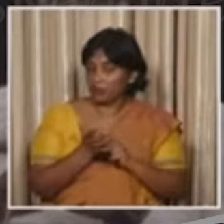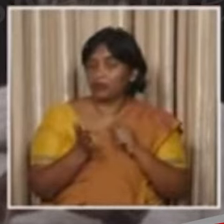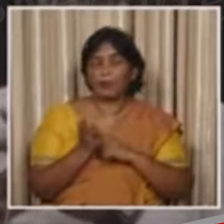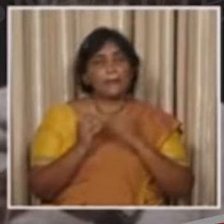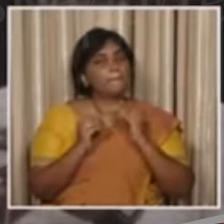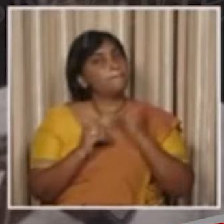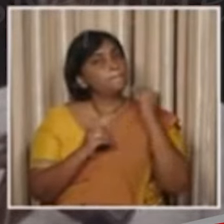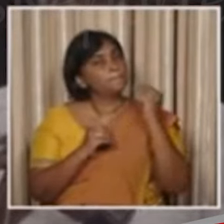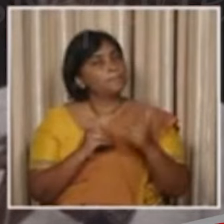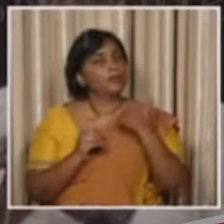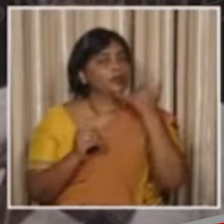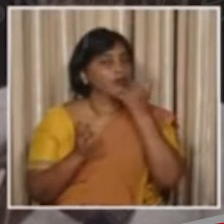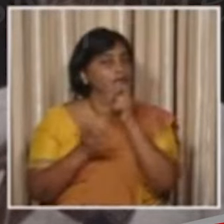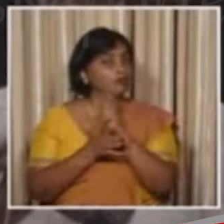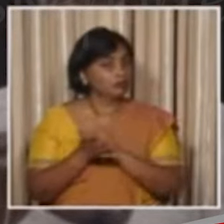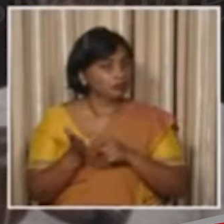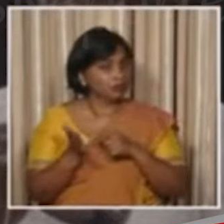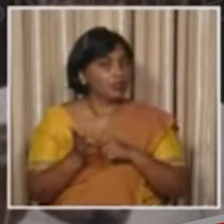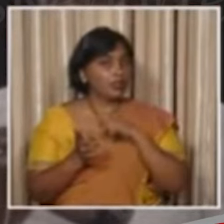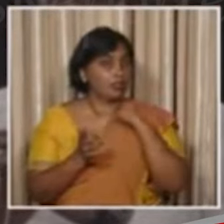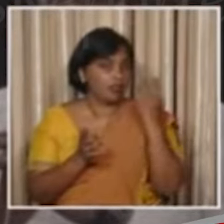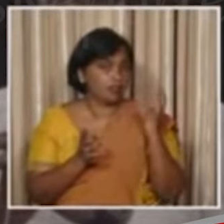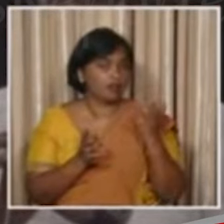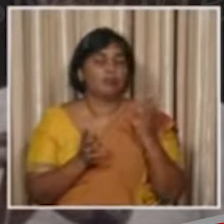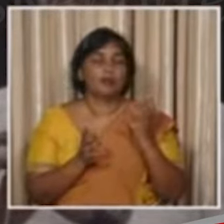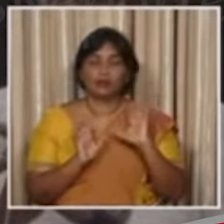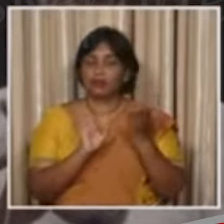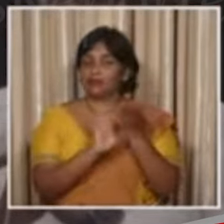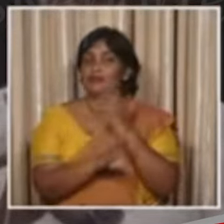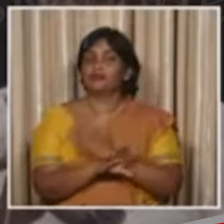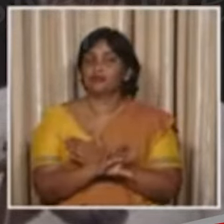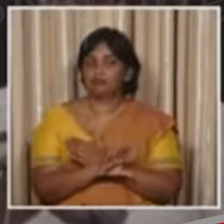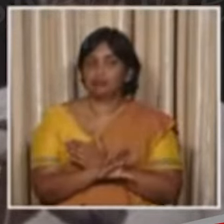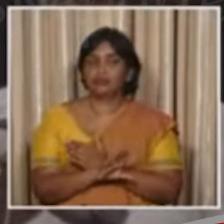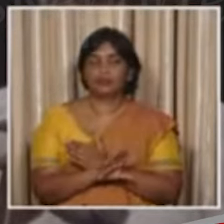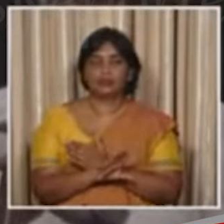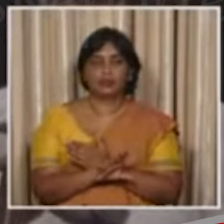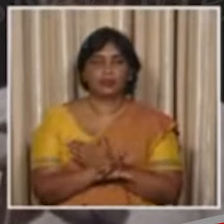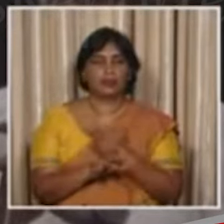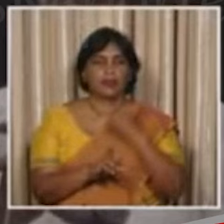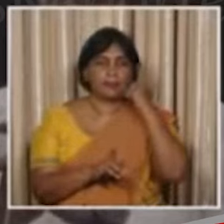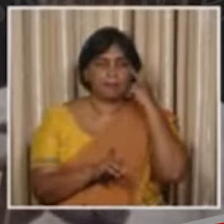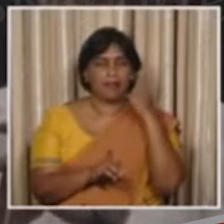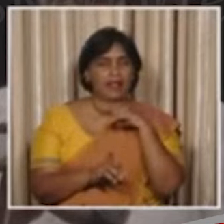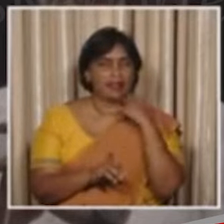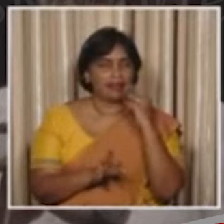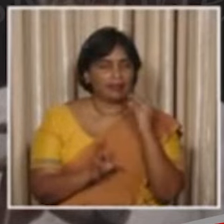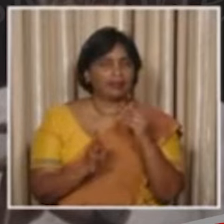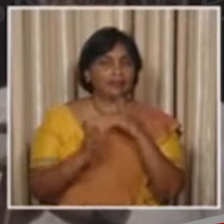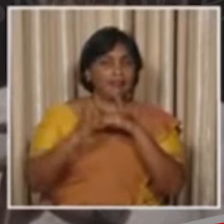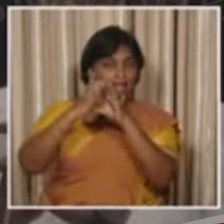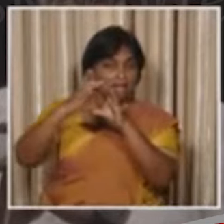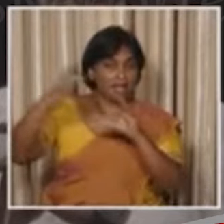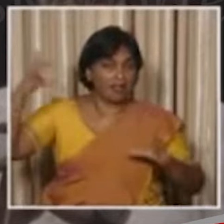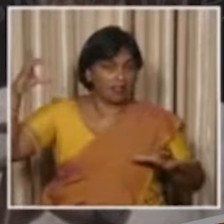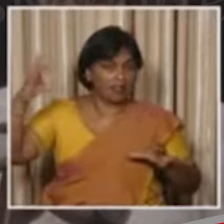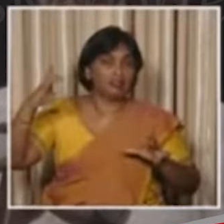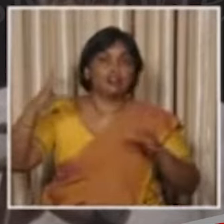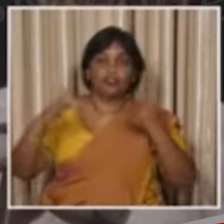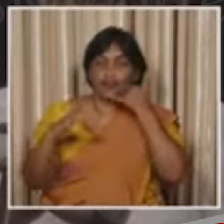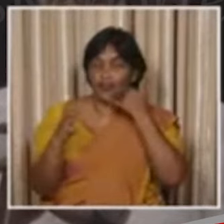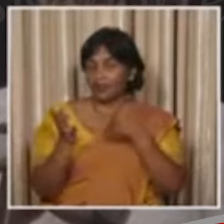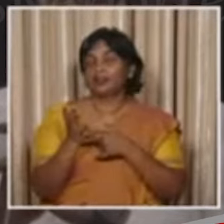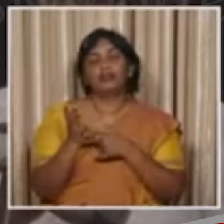පස්සේ ජංගම දුරකථන වල Apple එන්න ඉස්සෙල්ලා අපි BlackBerry ෆෝන් එනකොට අර ගඩොල් බාග Motorola එනකොට